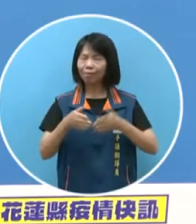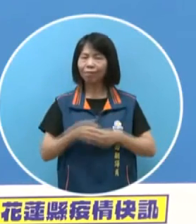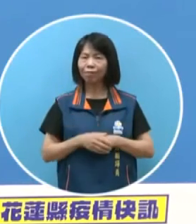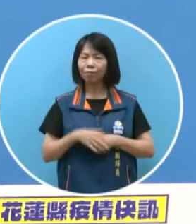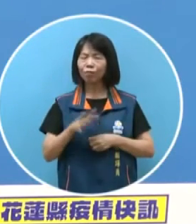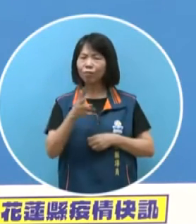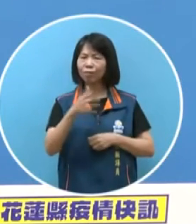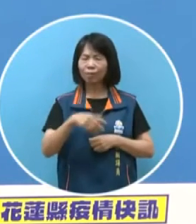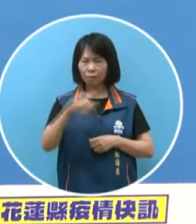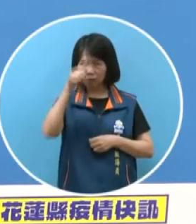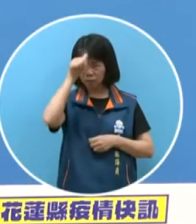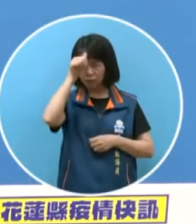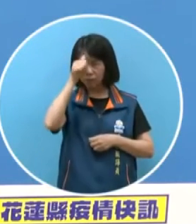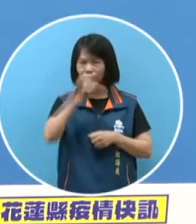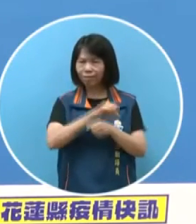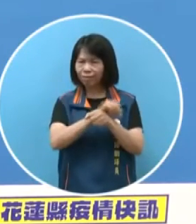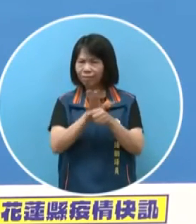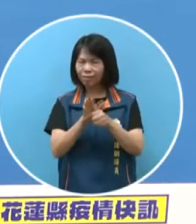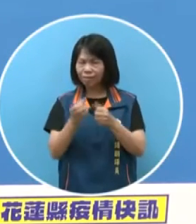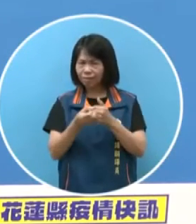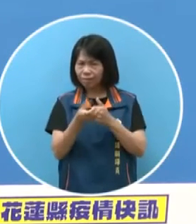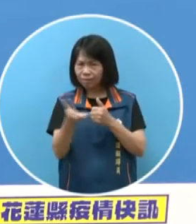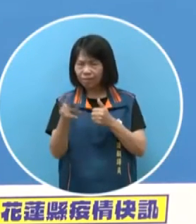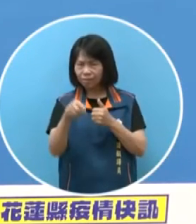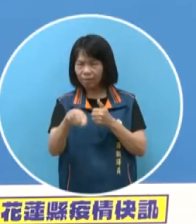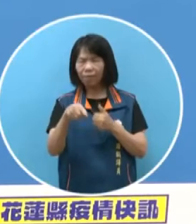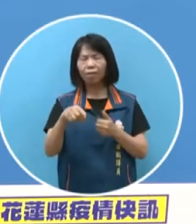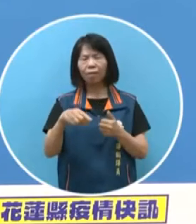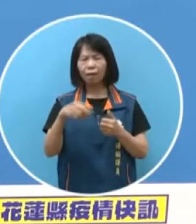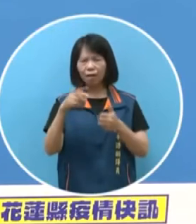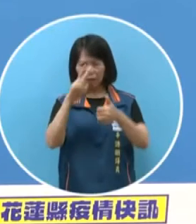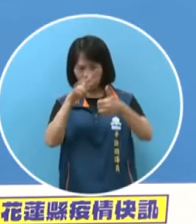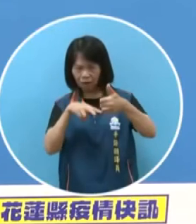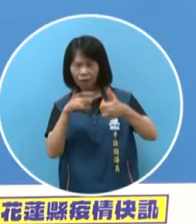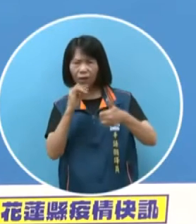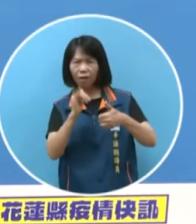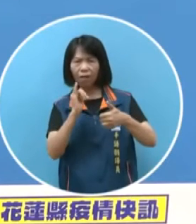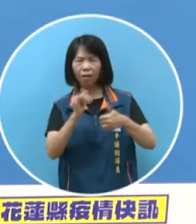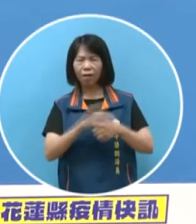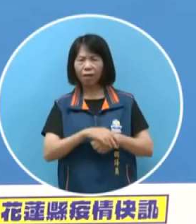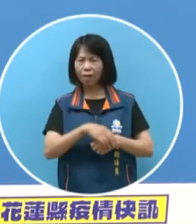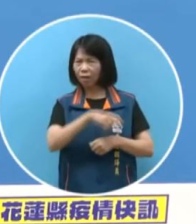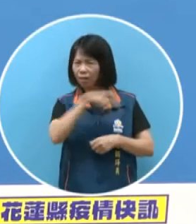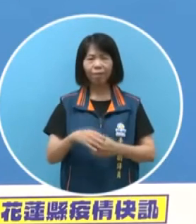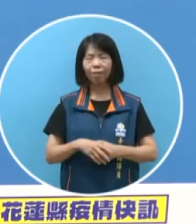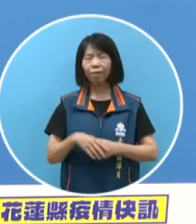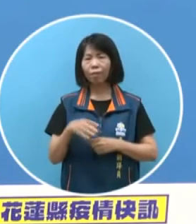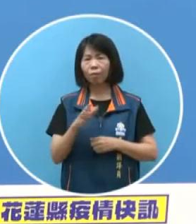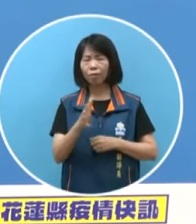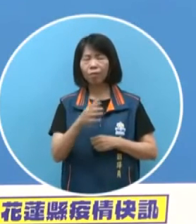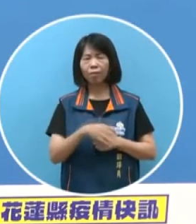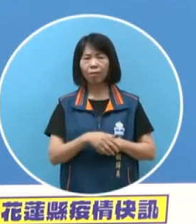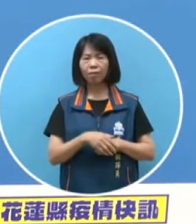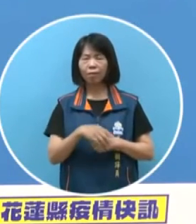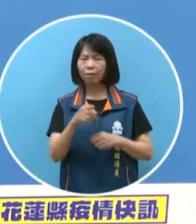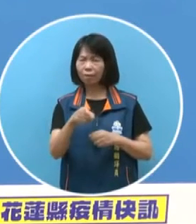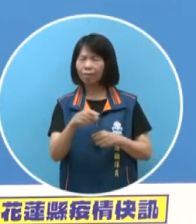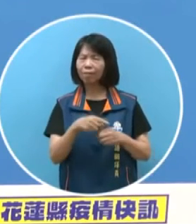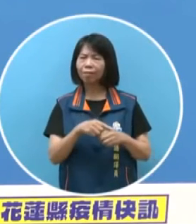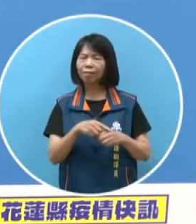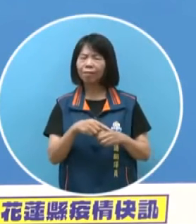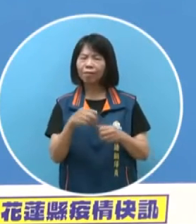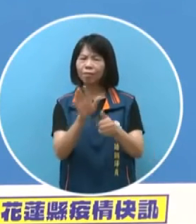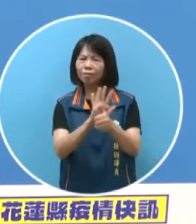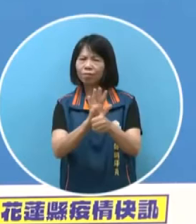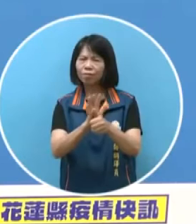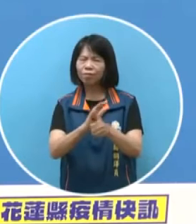因为印度 Delta 病毒其实是无症状，而且我们很难发现。为了更服